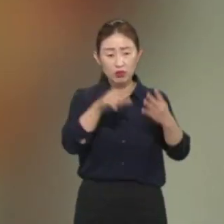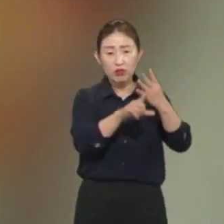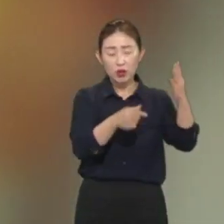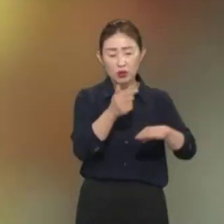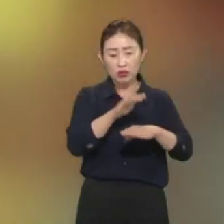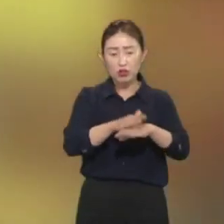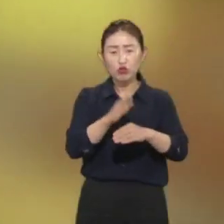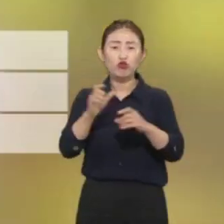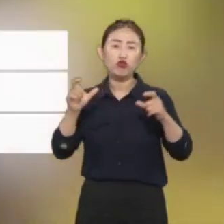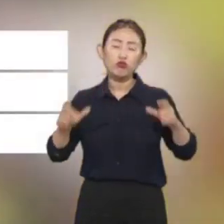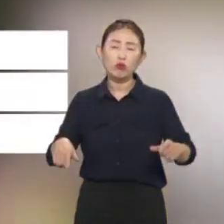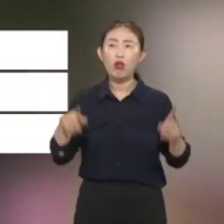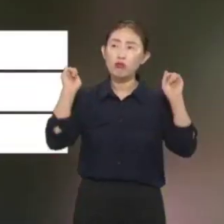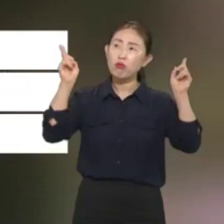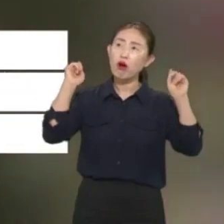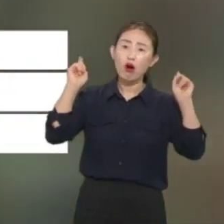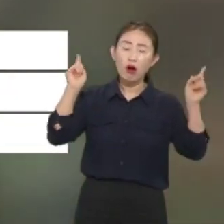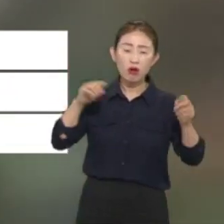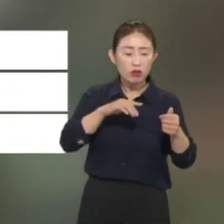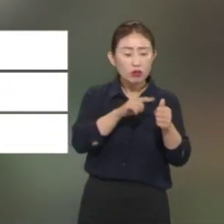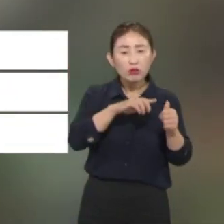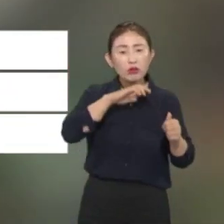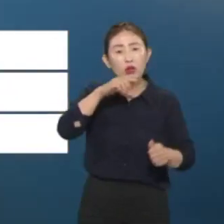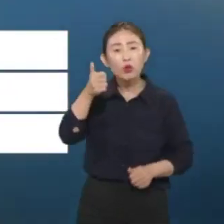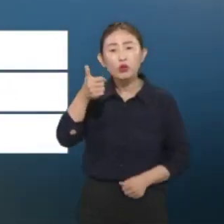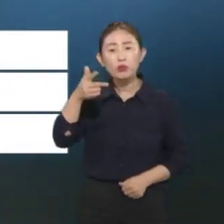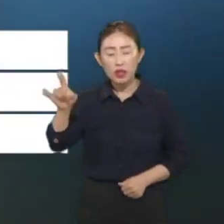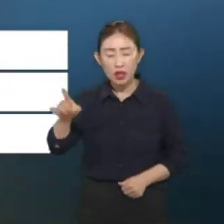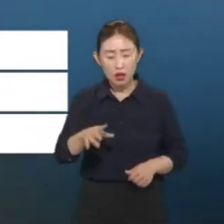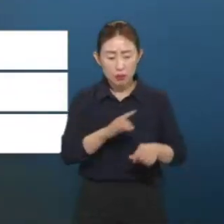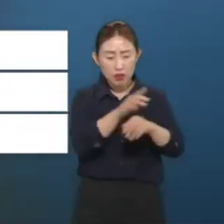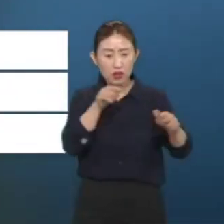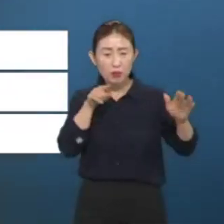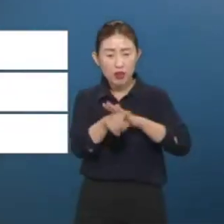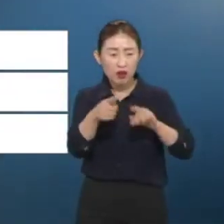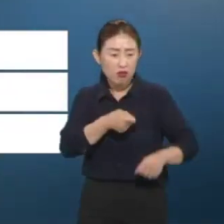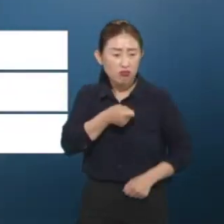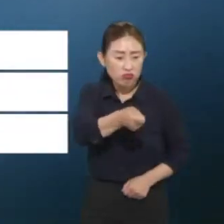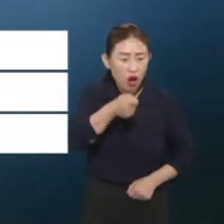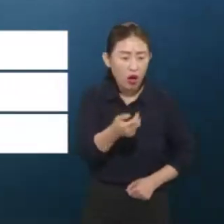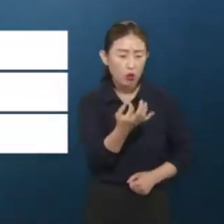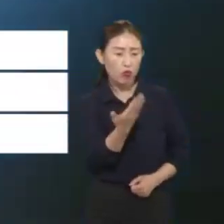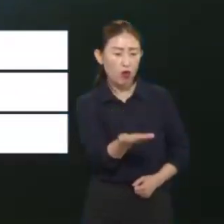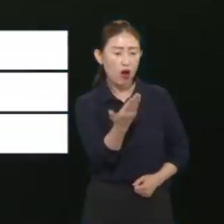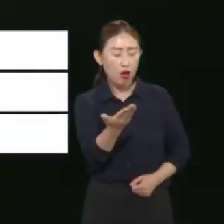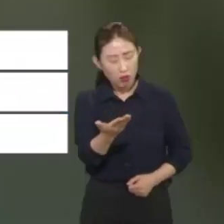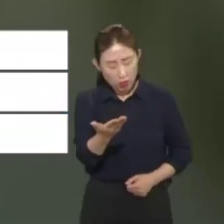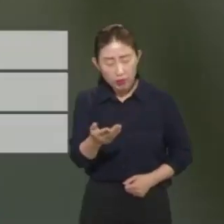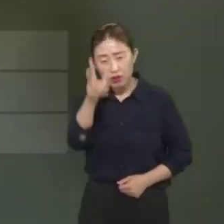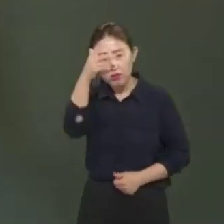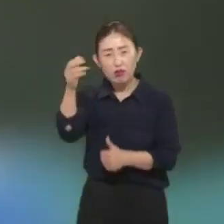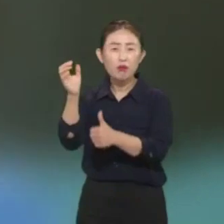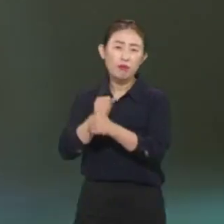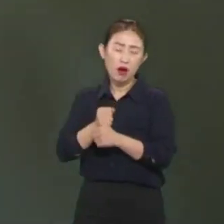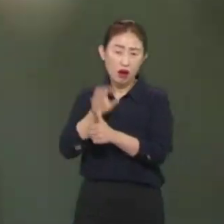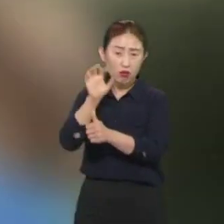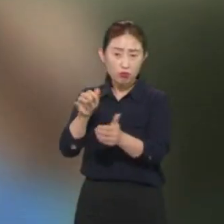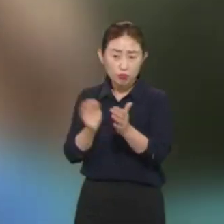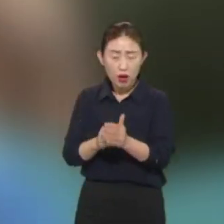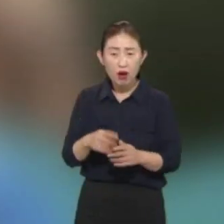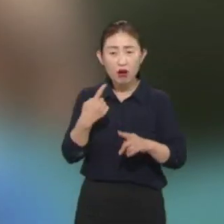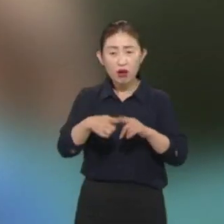대전 중구에서 노숙 생활을 하던 50대가 편의점 직원을 흉기로 위협하며 돈을 요구하다 구속되는 등 흉기를